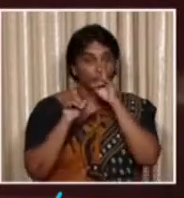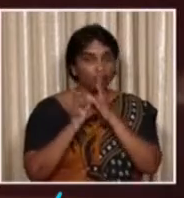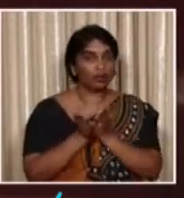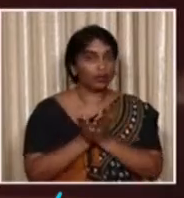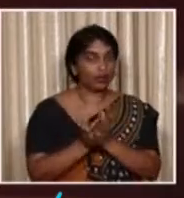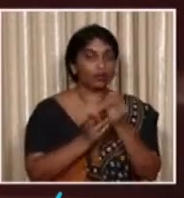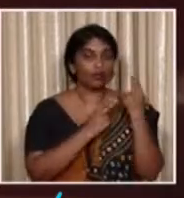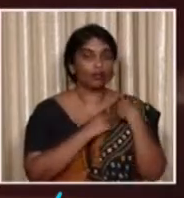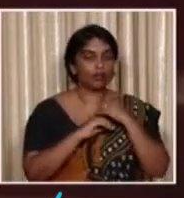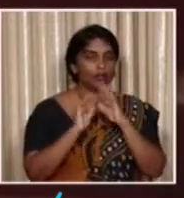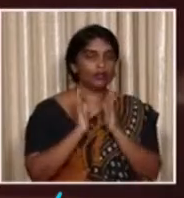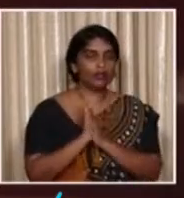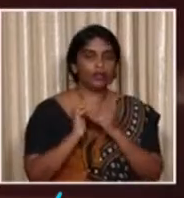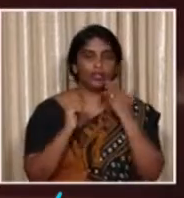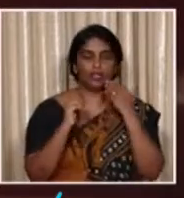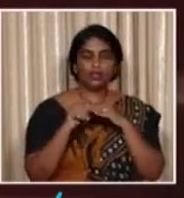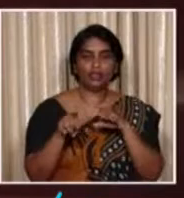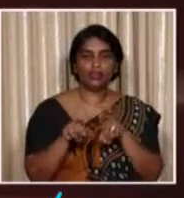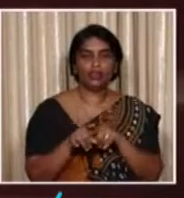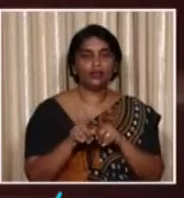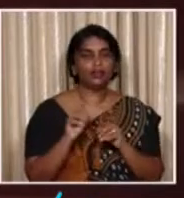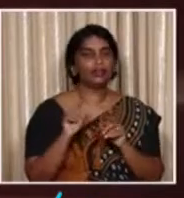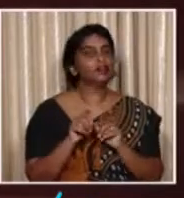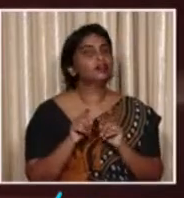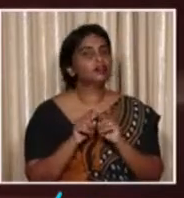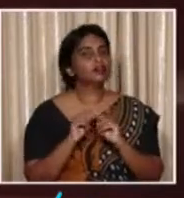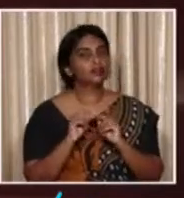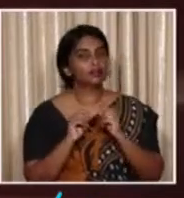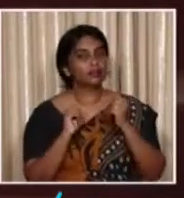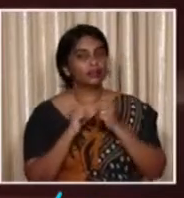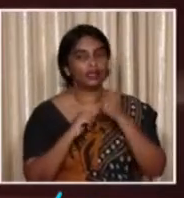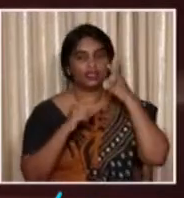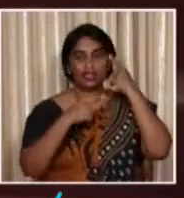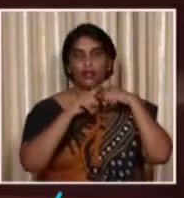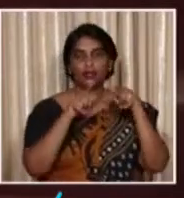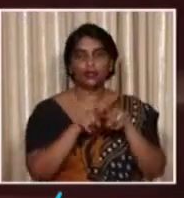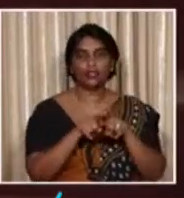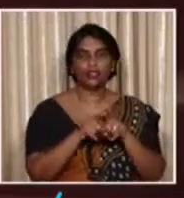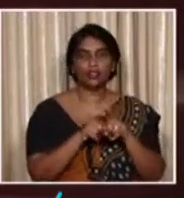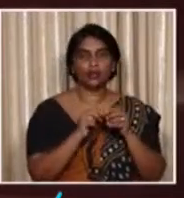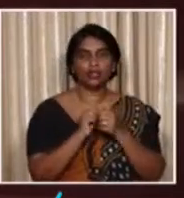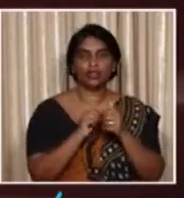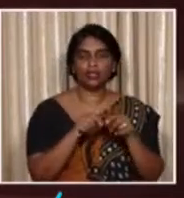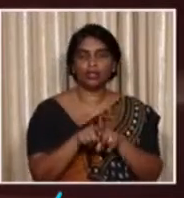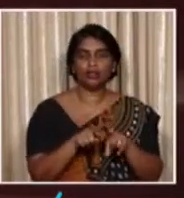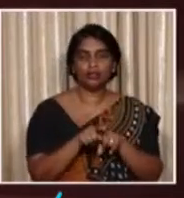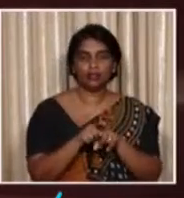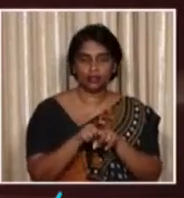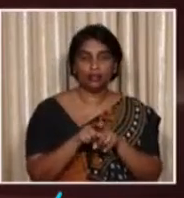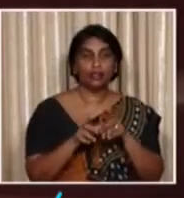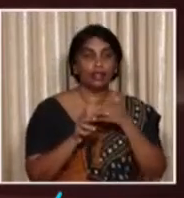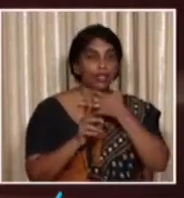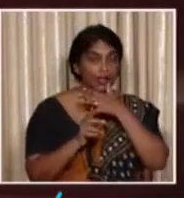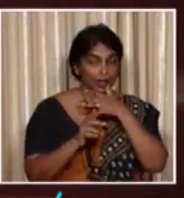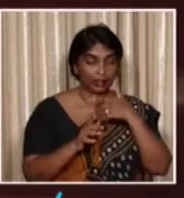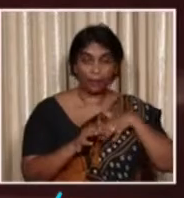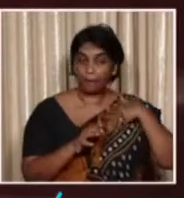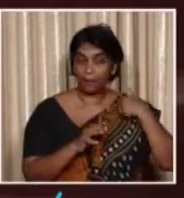වගකීම් සීමාව ඉවත් කර ගැනීමට අපිට නීතිමය වශයෙන් සිදුවේ. ඒ සඳහා නීතිපතිතුමා